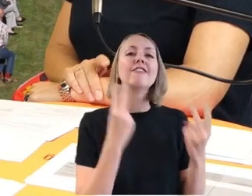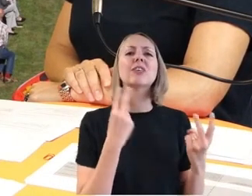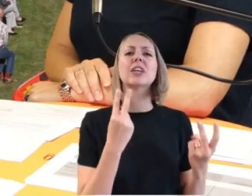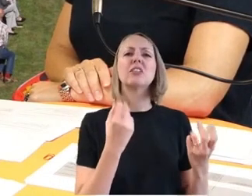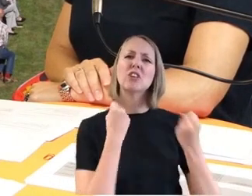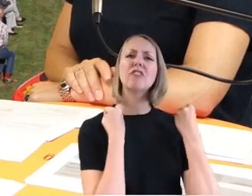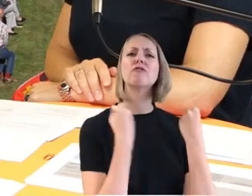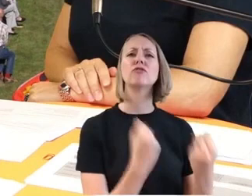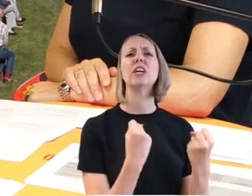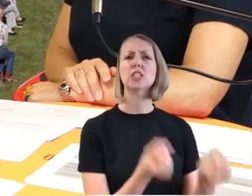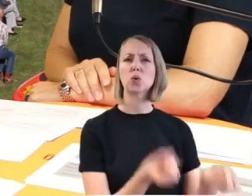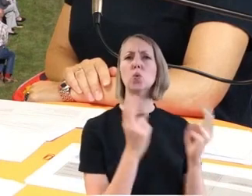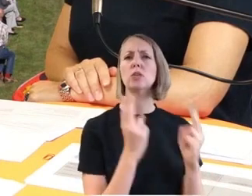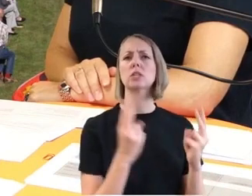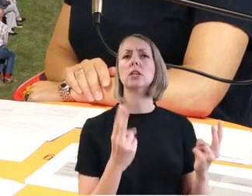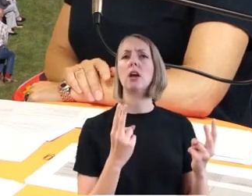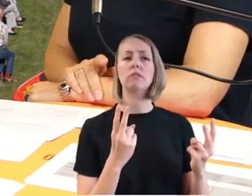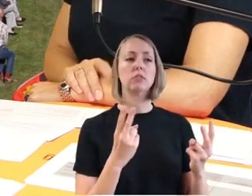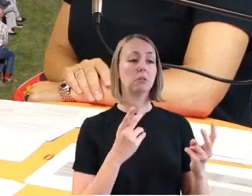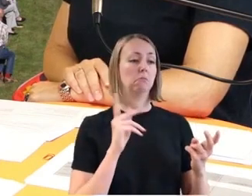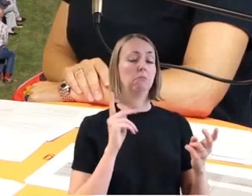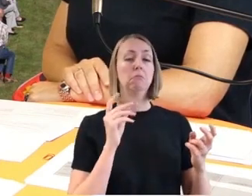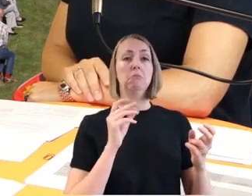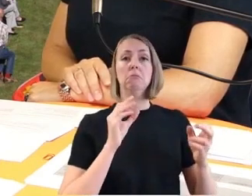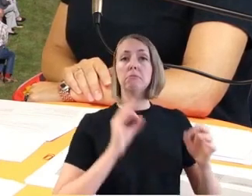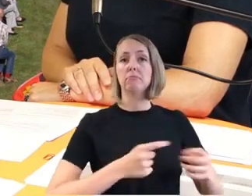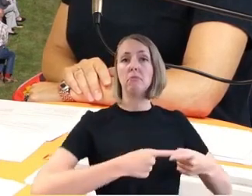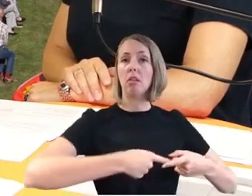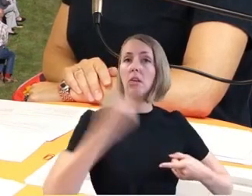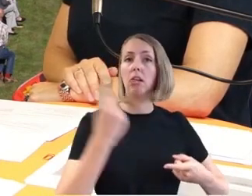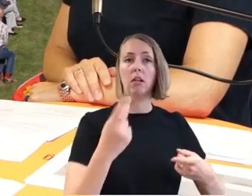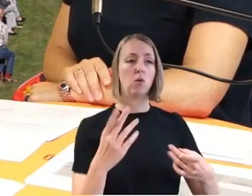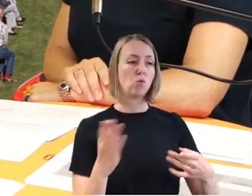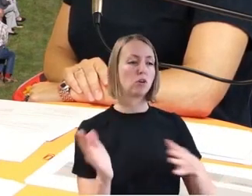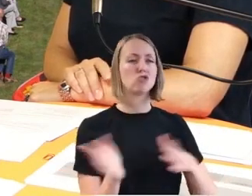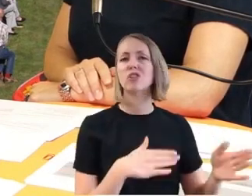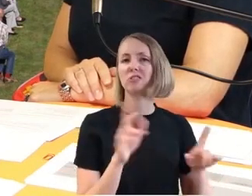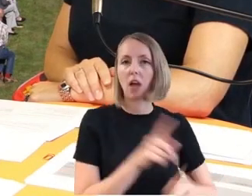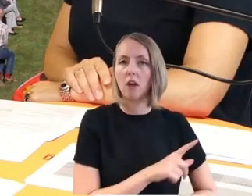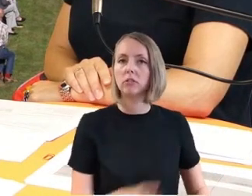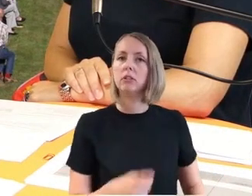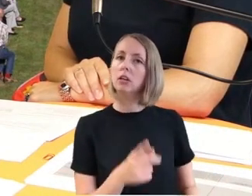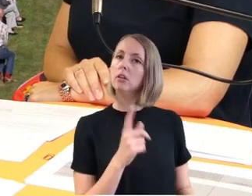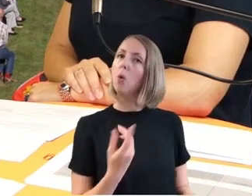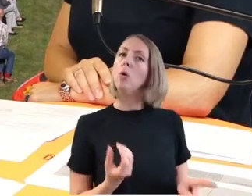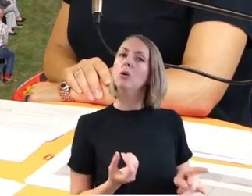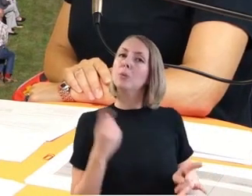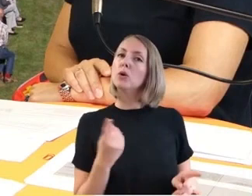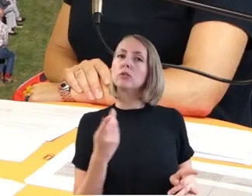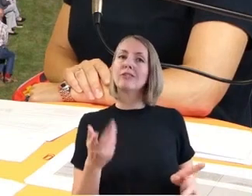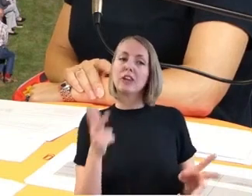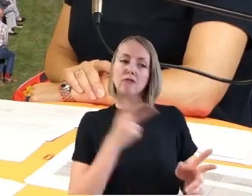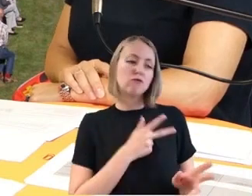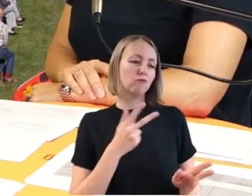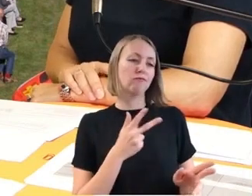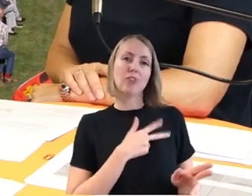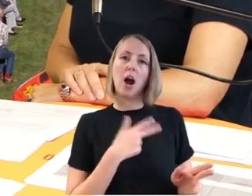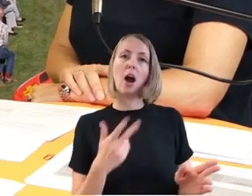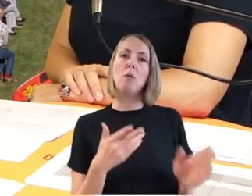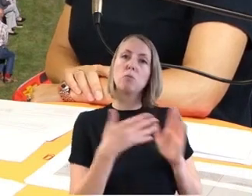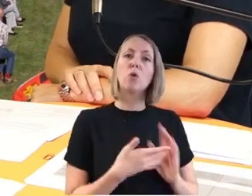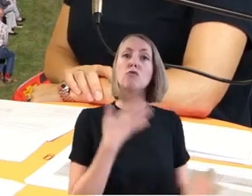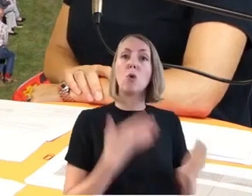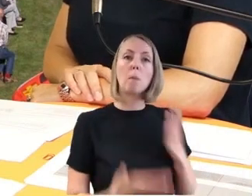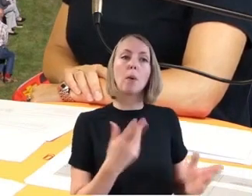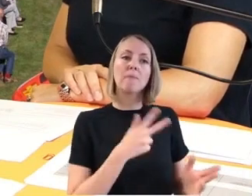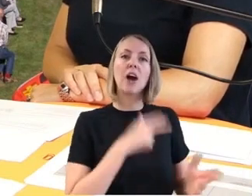die sicherheit auch für die einsatzkräfte und dass die geräte auch das tun was die produktbeschreibung verspricht das ist leider nicht immer der